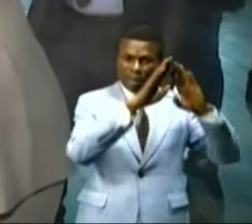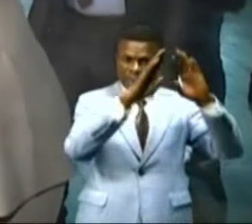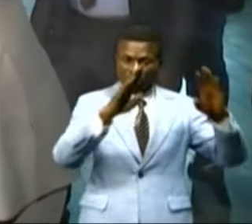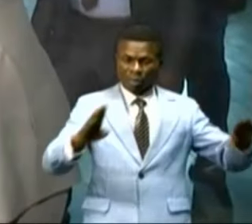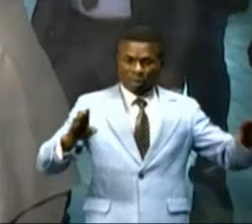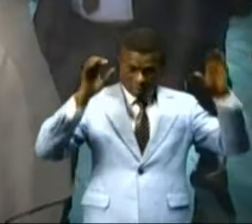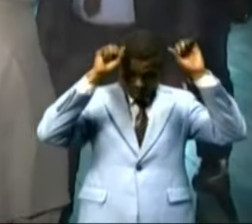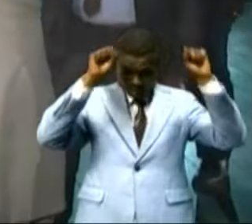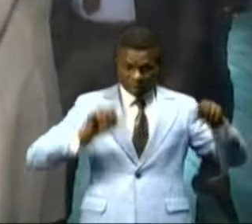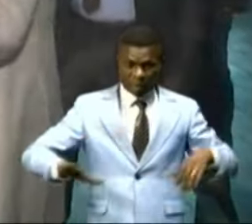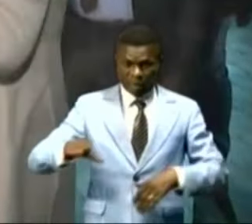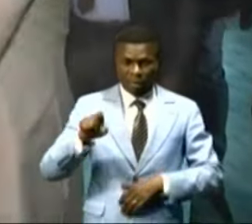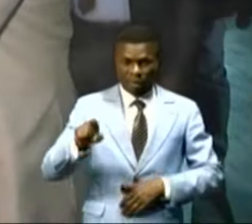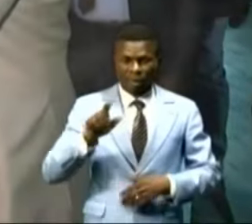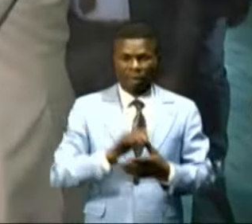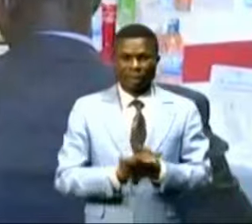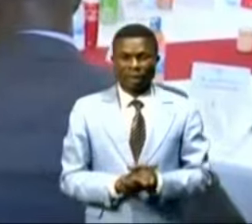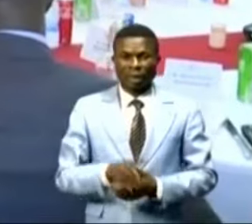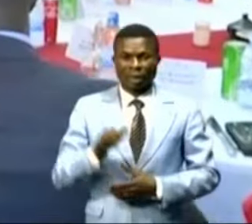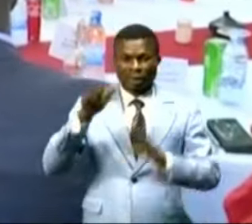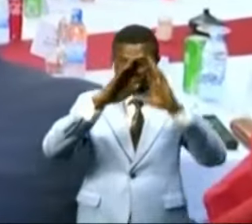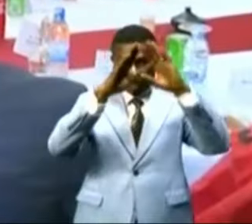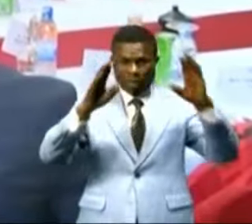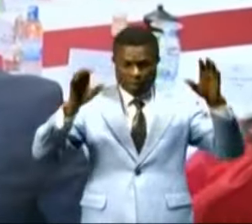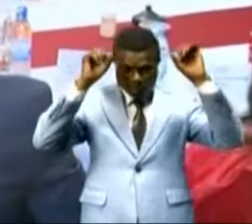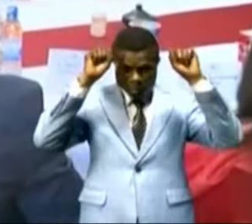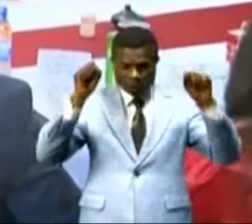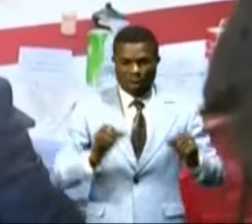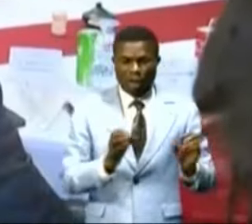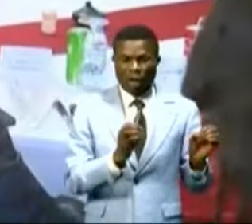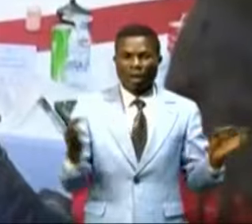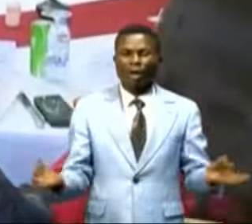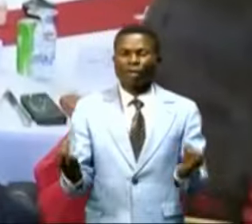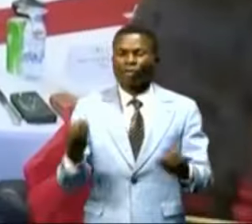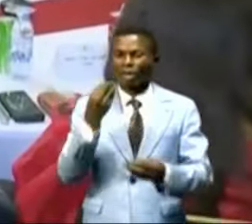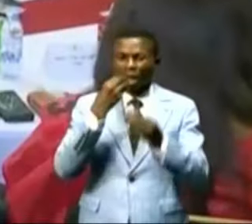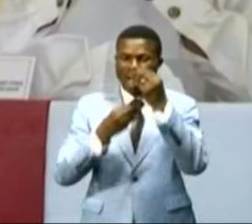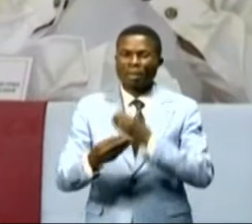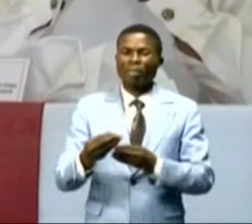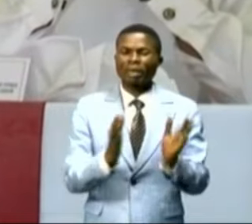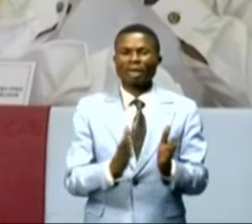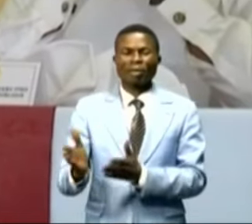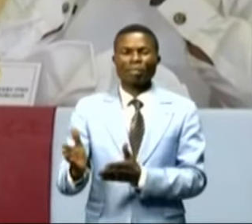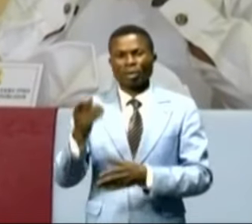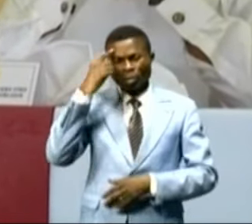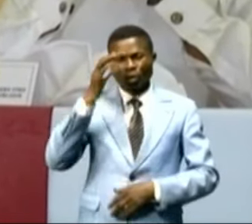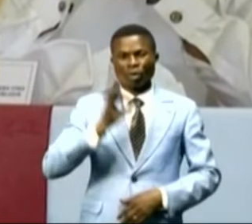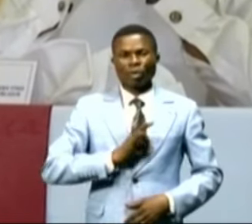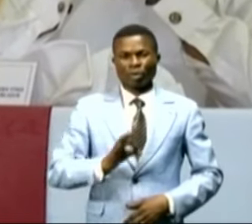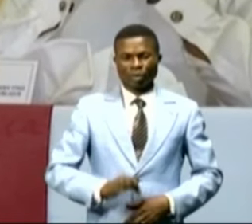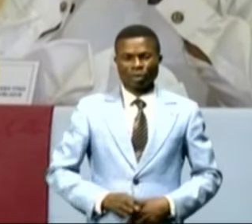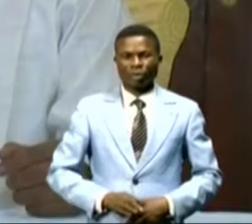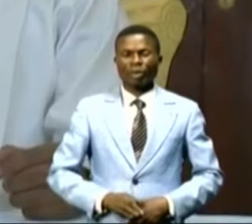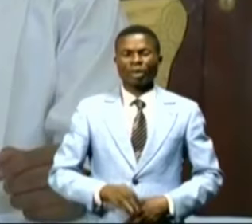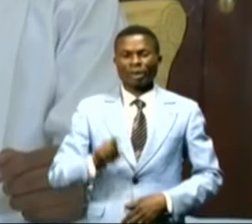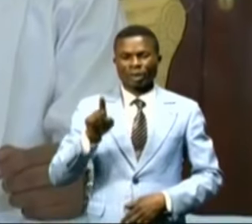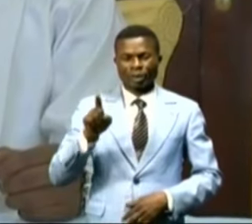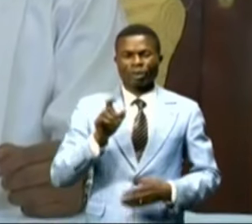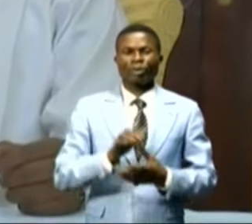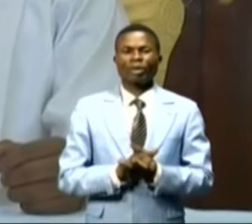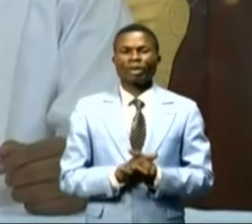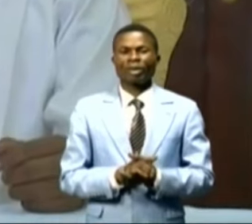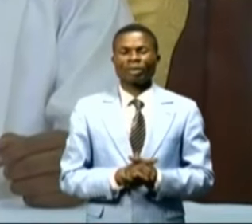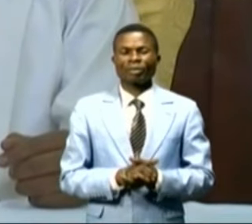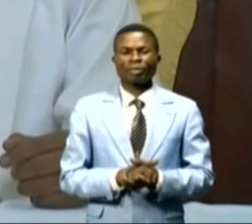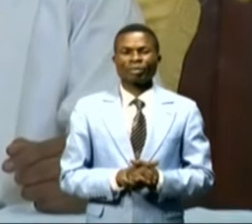présidentiel tchadien. Ici, un dîner d'État est offert en son honneur par le président Mahamat Idriss